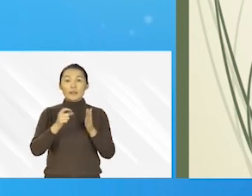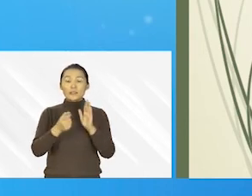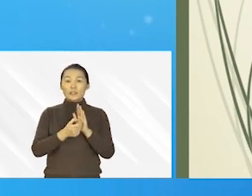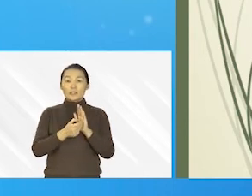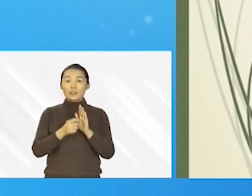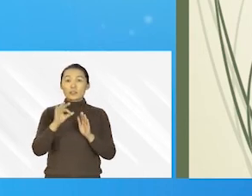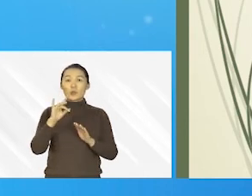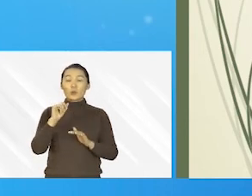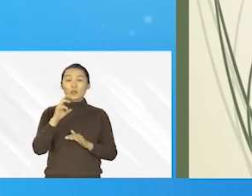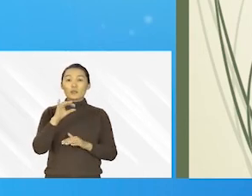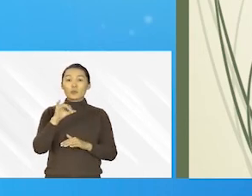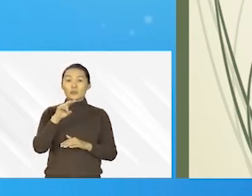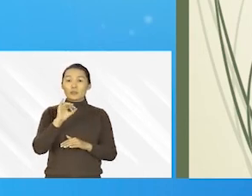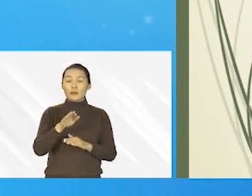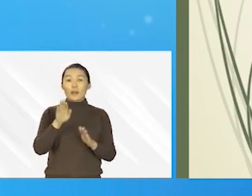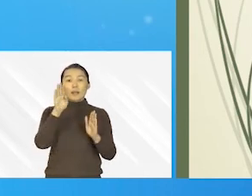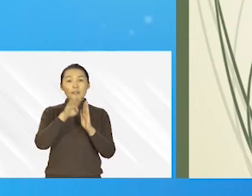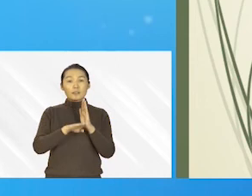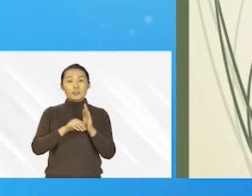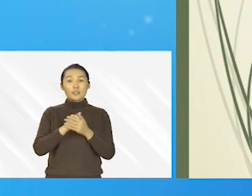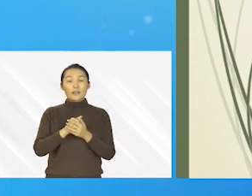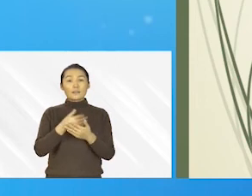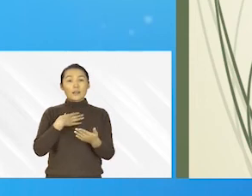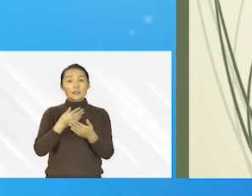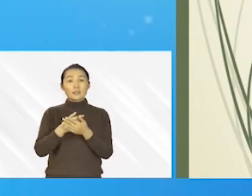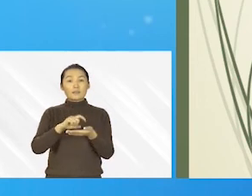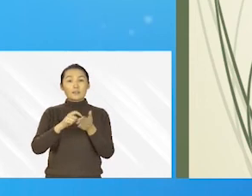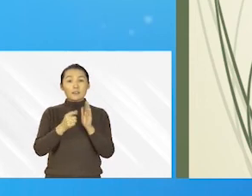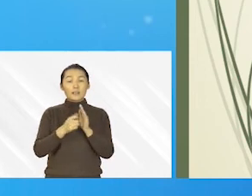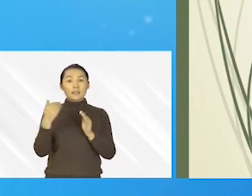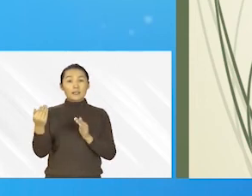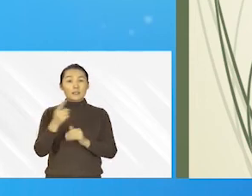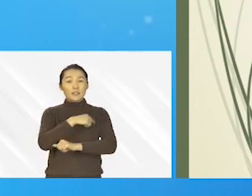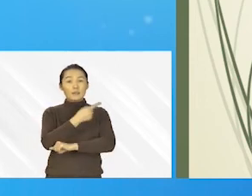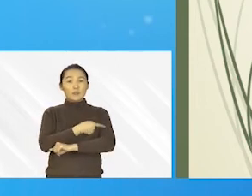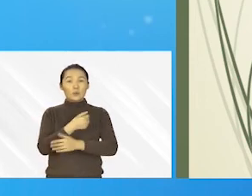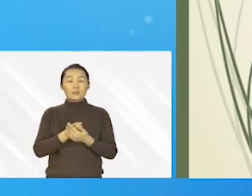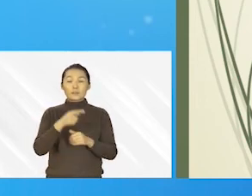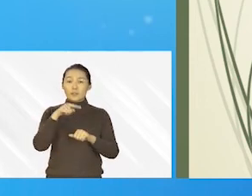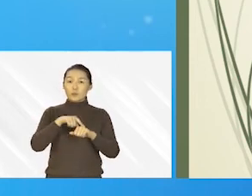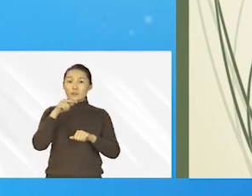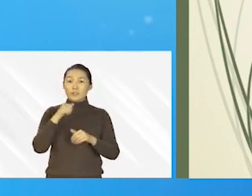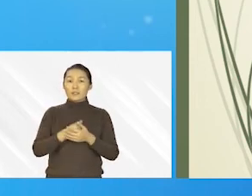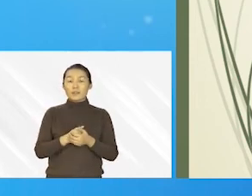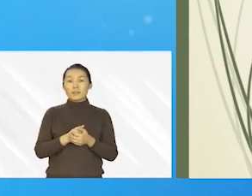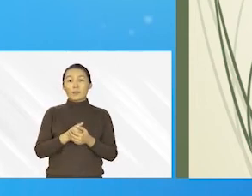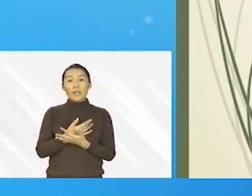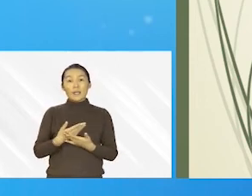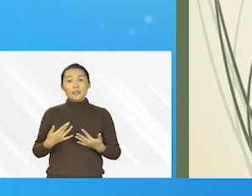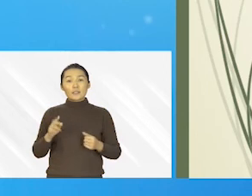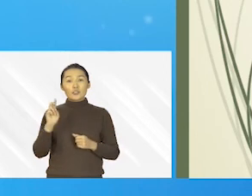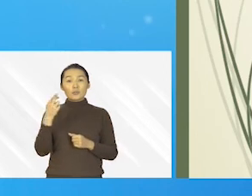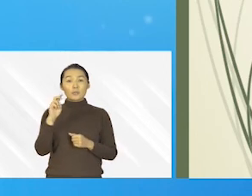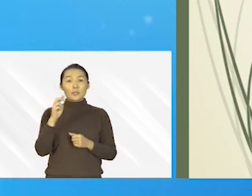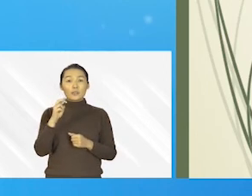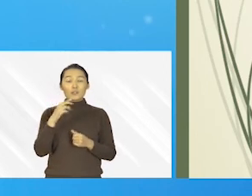клеточных органоидов, снижается митотическая активность клеток и их выносливость и чувствительность к различным